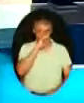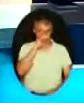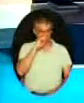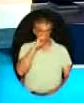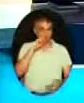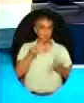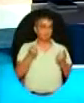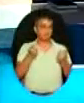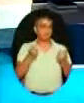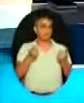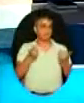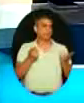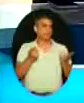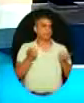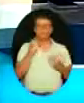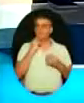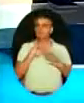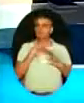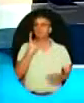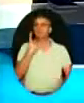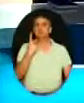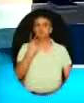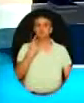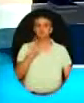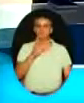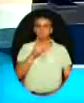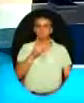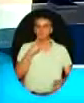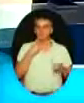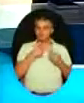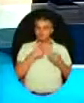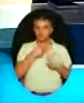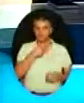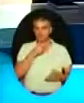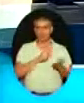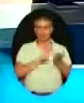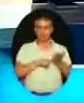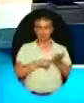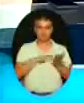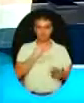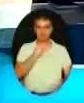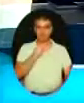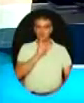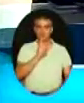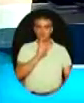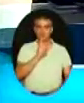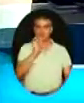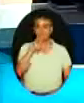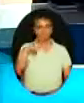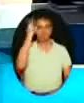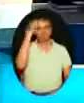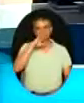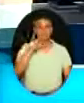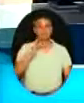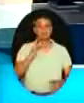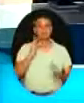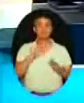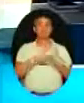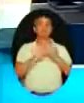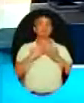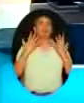הימין, משפט אחד ויריב. לגבי הימין, אתה צודק, אני אומר לכם שאנשים לא מבינים פה תחומת